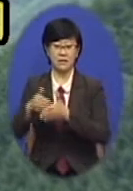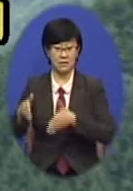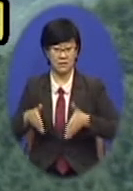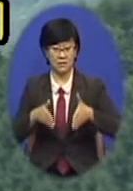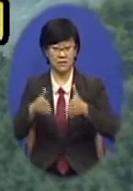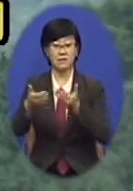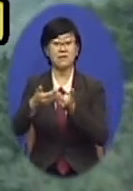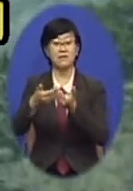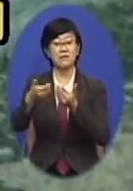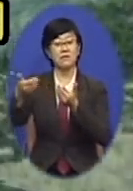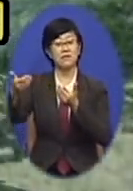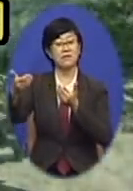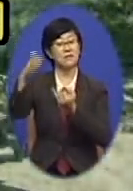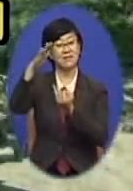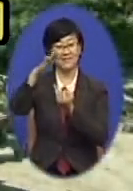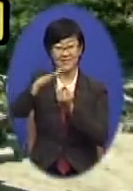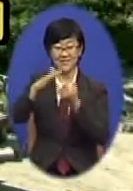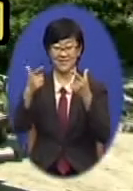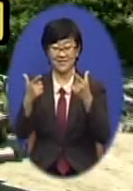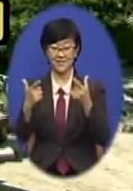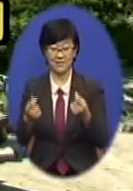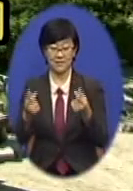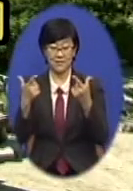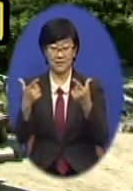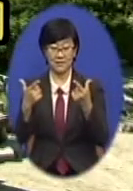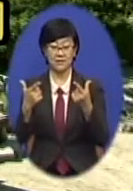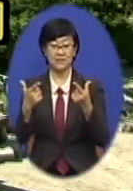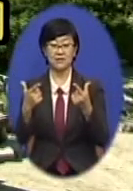길 떠난 소녀같이